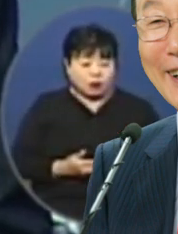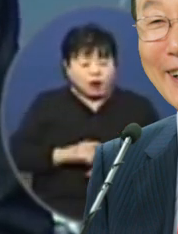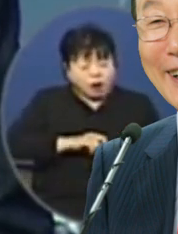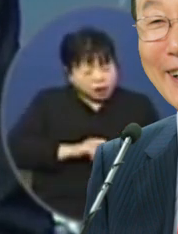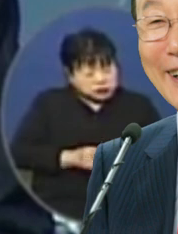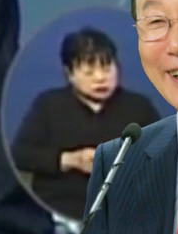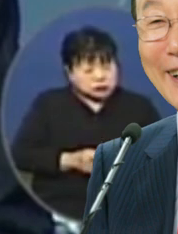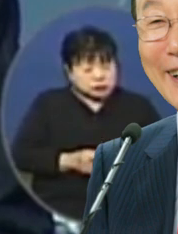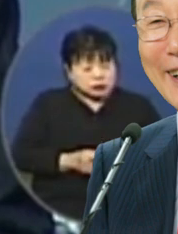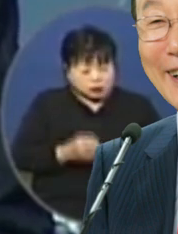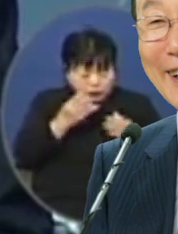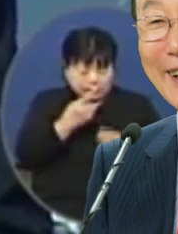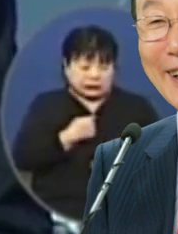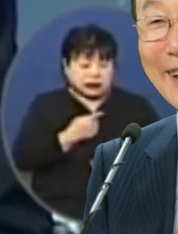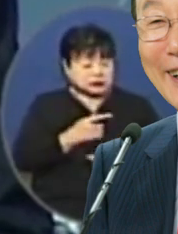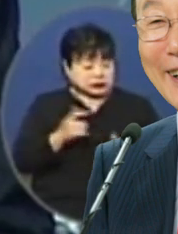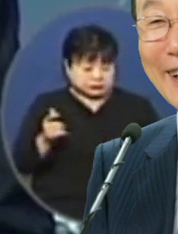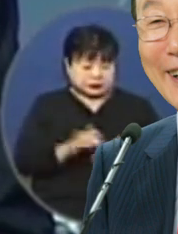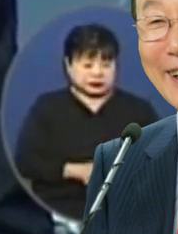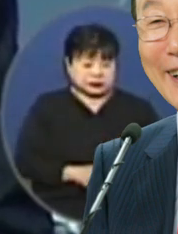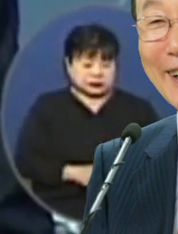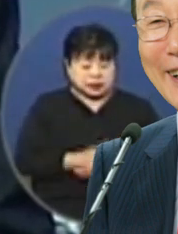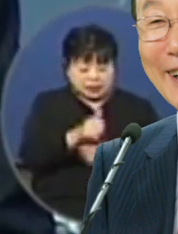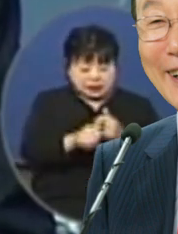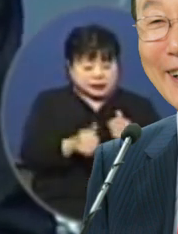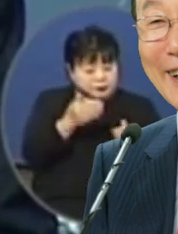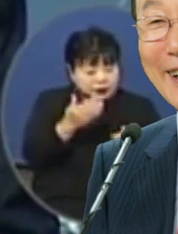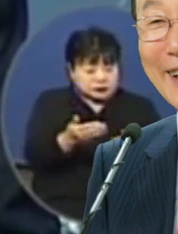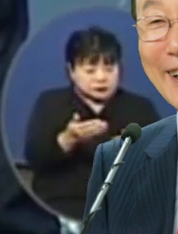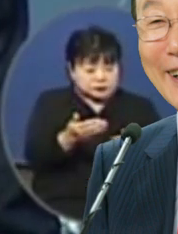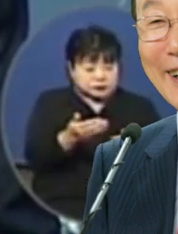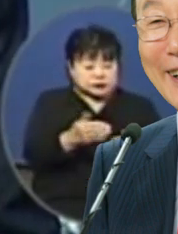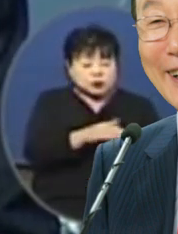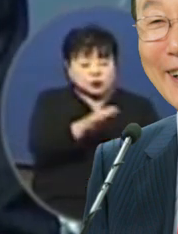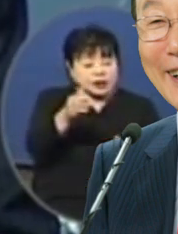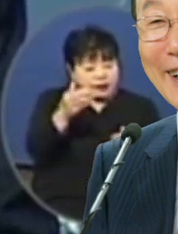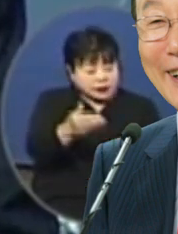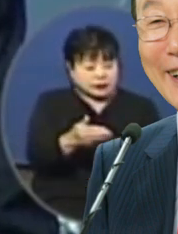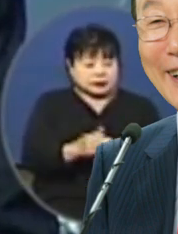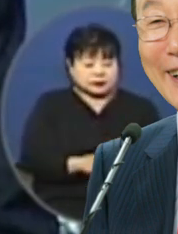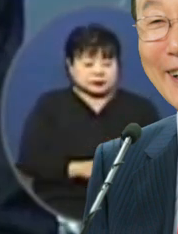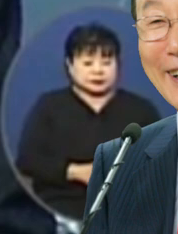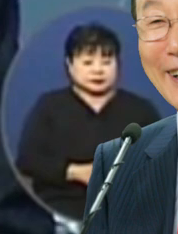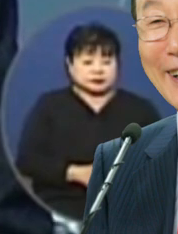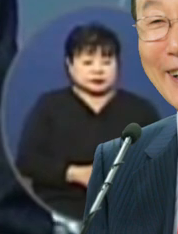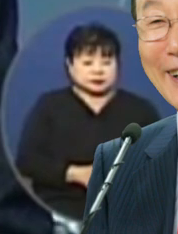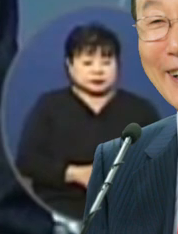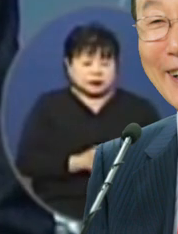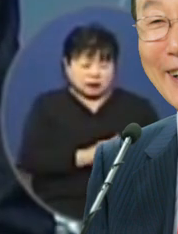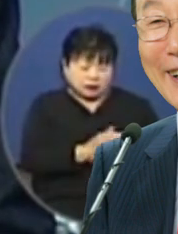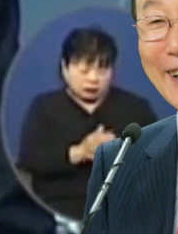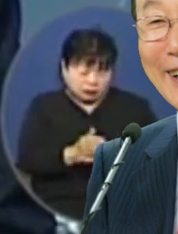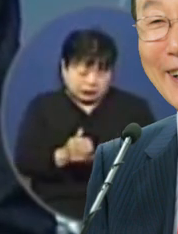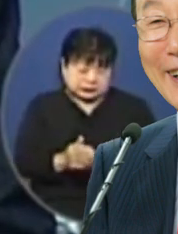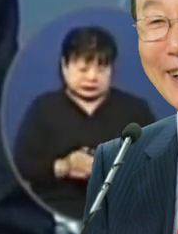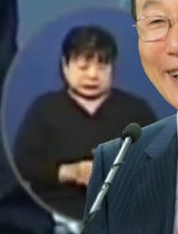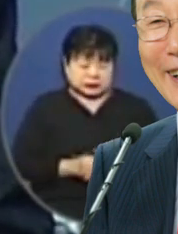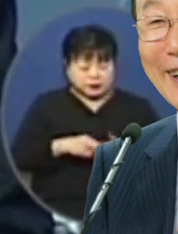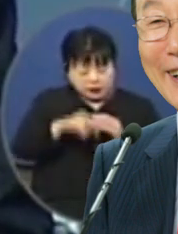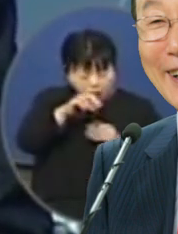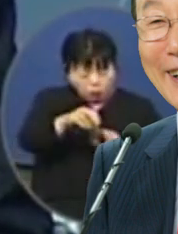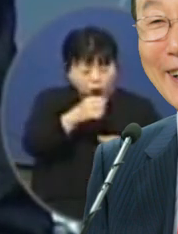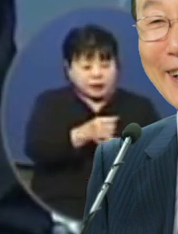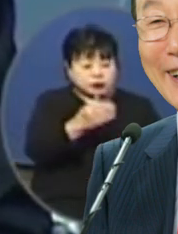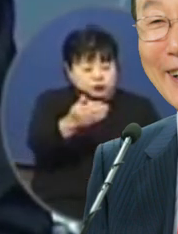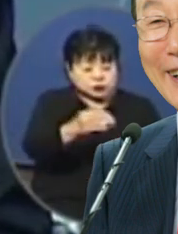억지로 고난을 당하지 않는 것입니다. 우리 하나님께서는 우리에게 형형색색의 피란체를